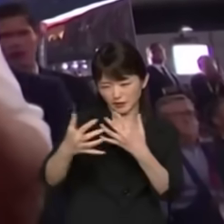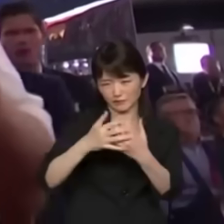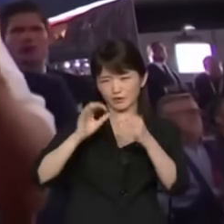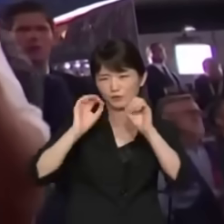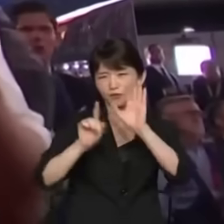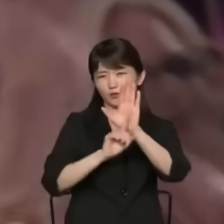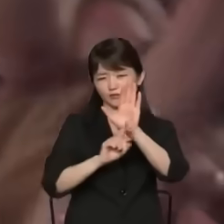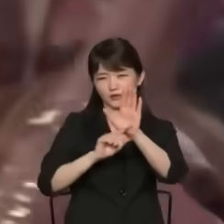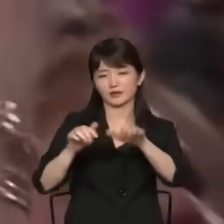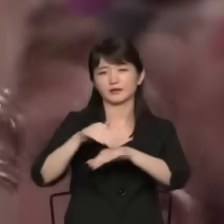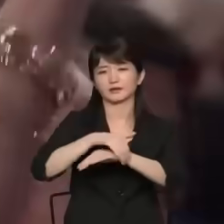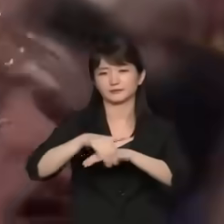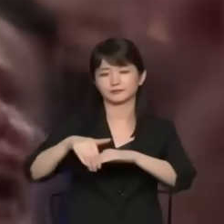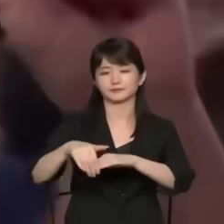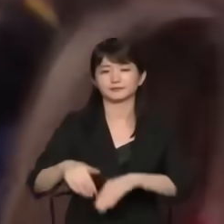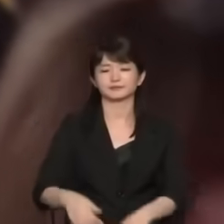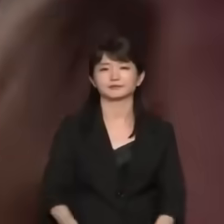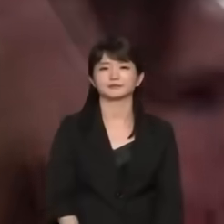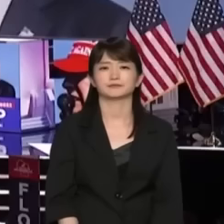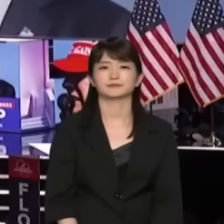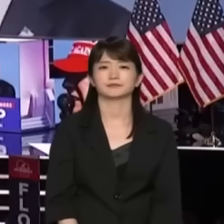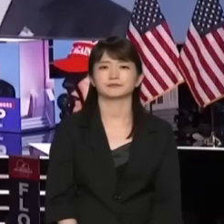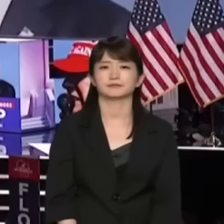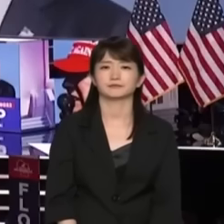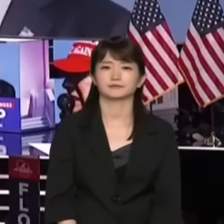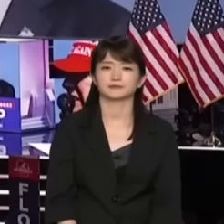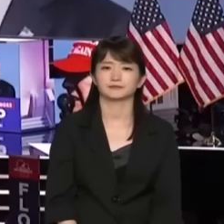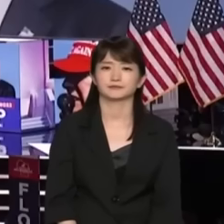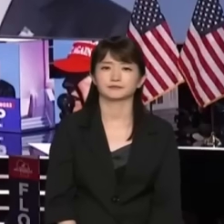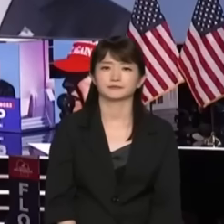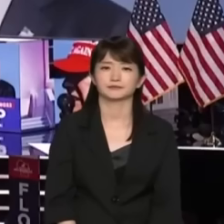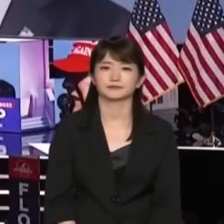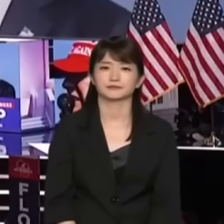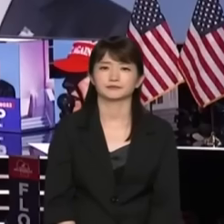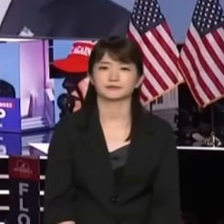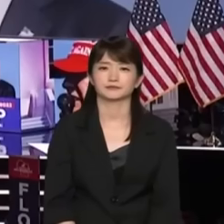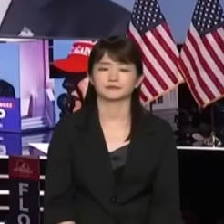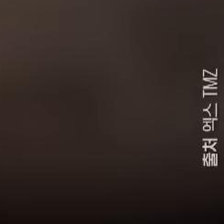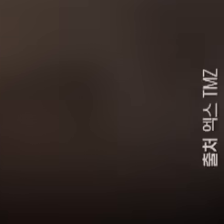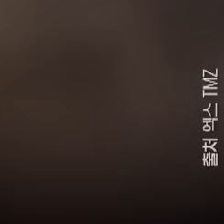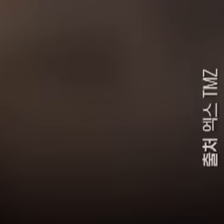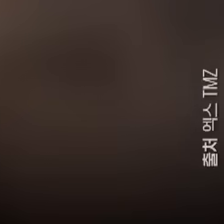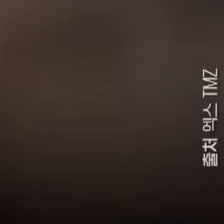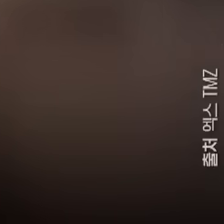것이라고 밝혔습니다. 로스앤젤레스에서 JTBC 홍지은입니다.